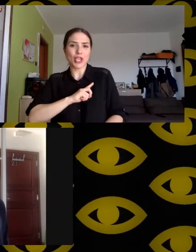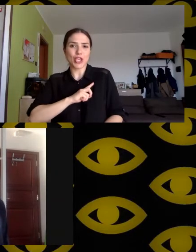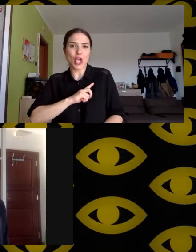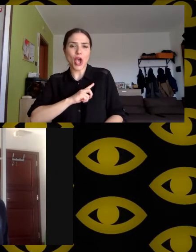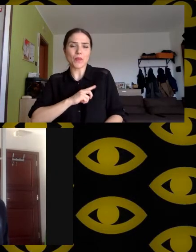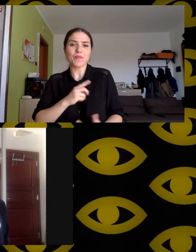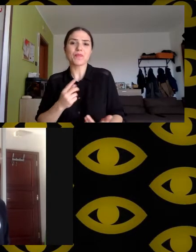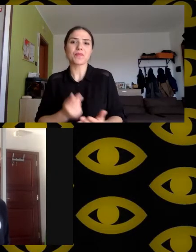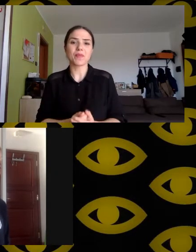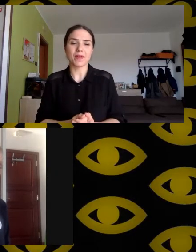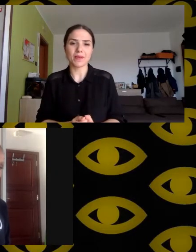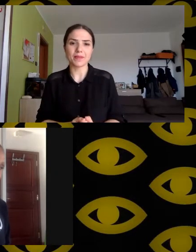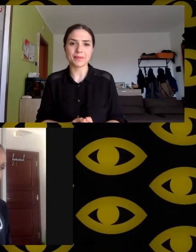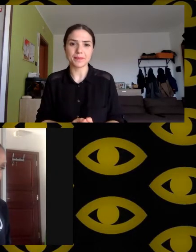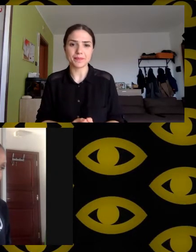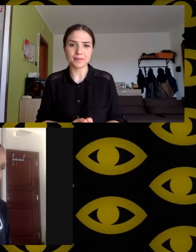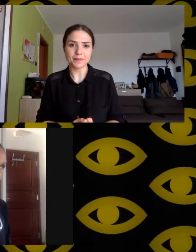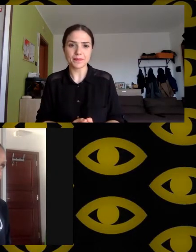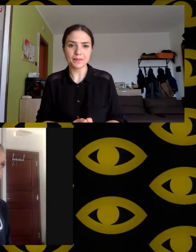invece